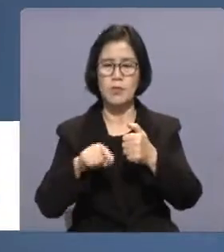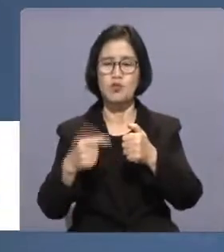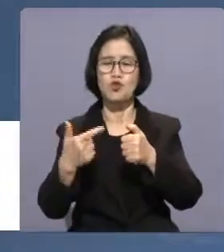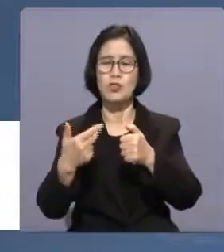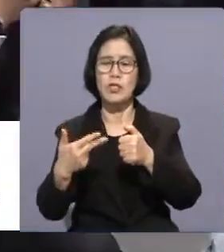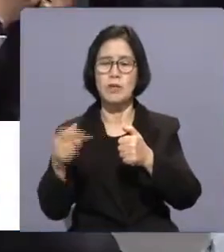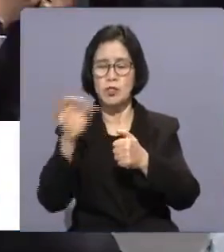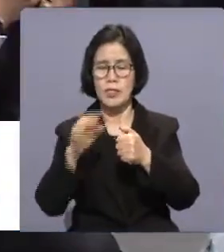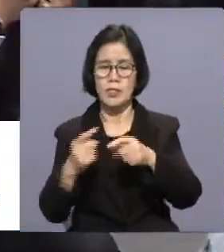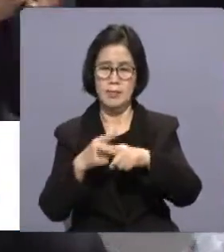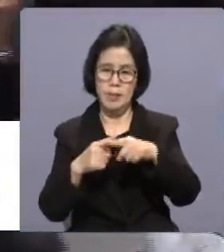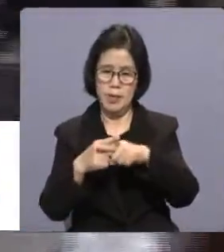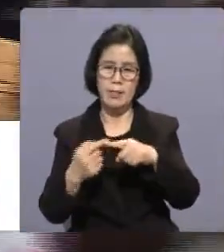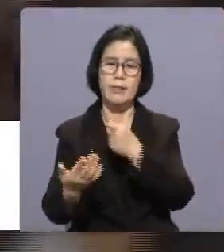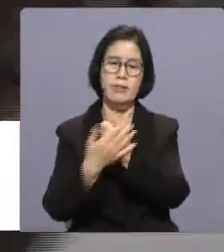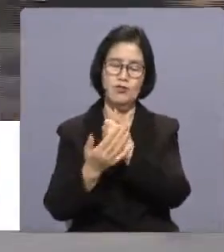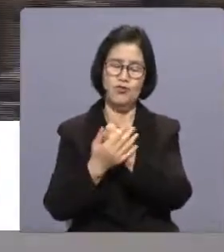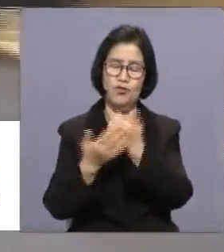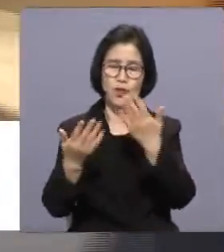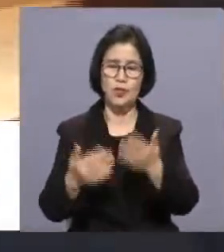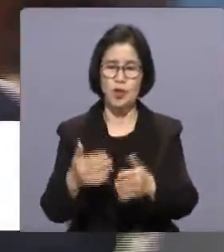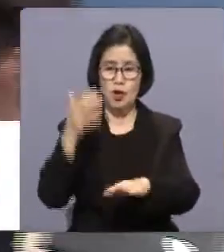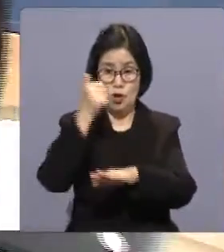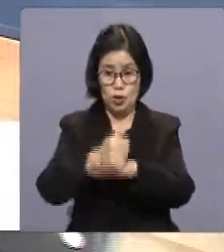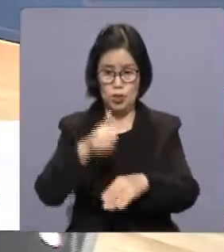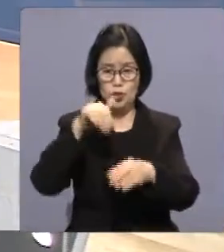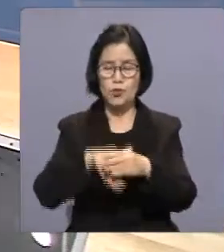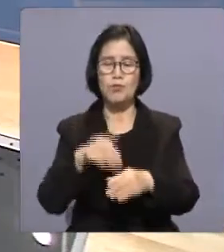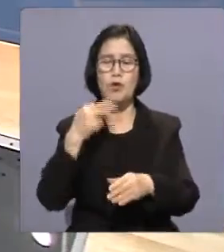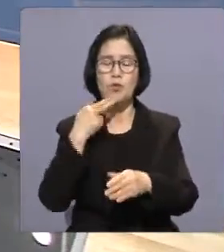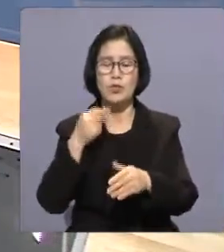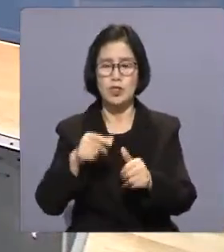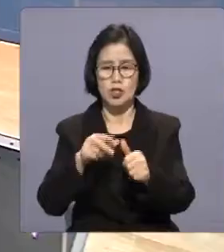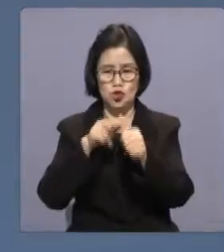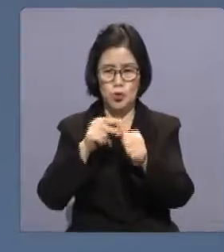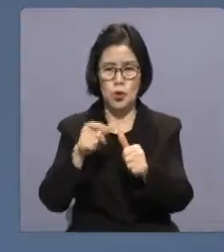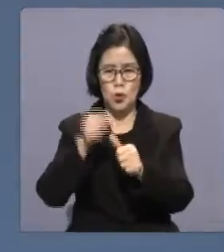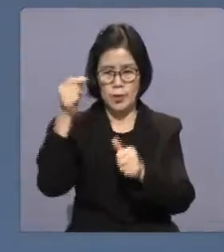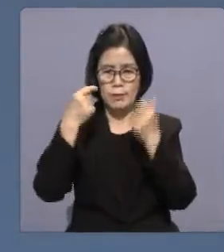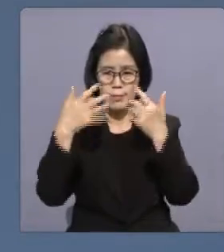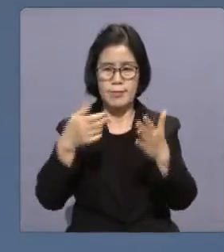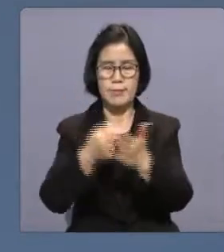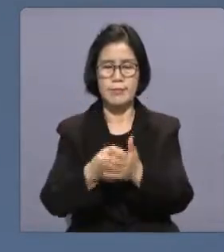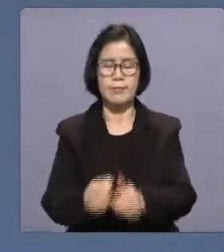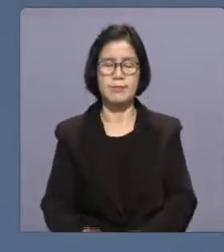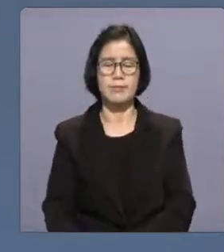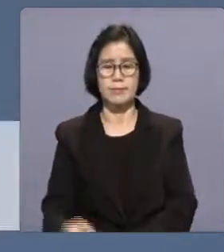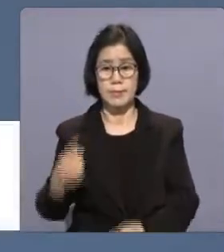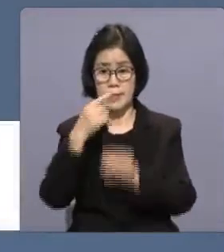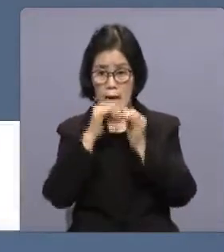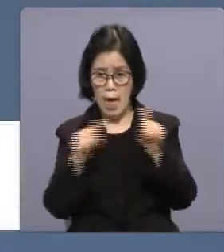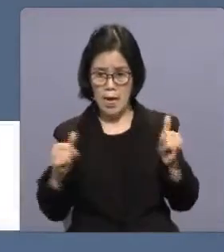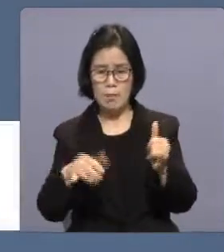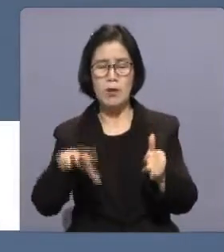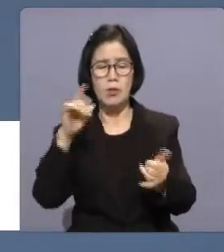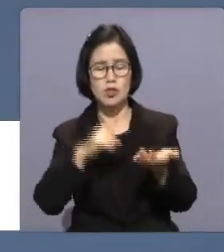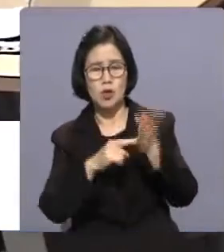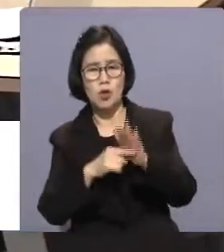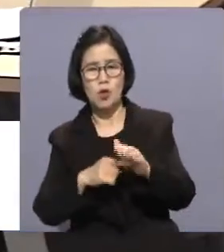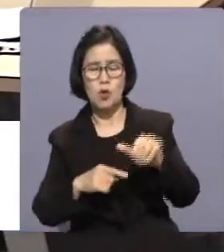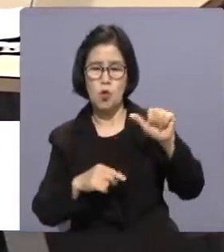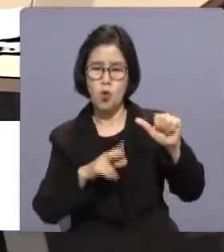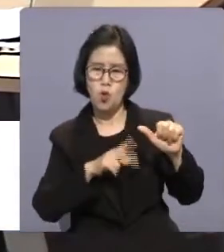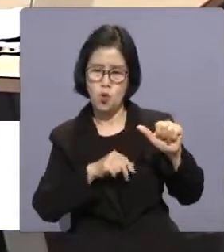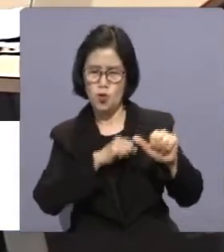50.67%로 과반의 지지를 얻어 결선 투표 없이 후보로 확정됐습니다. 인물론을 앞세워 5선